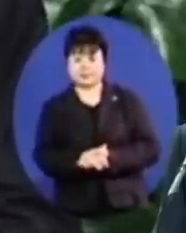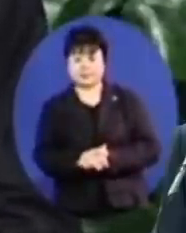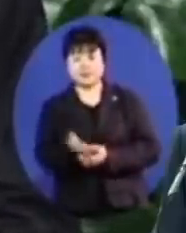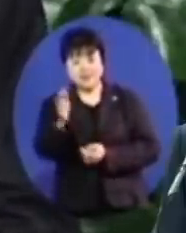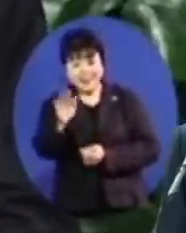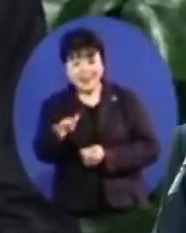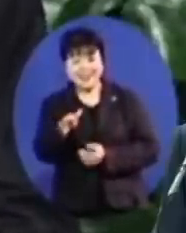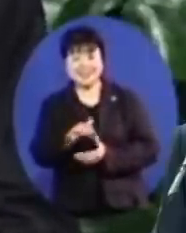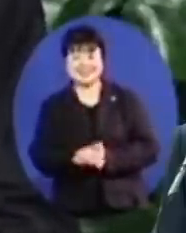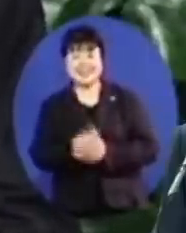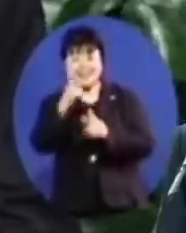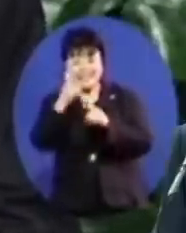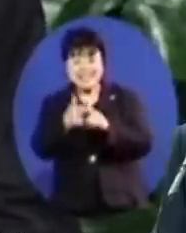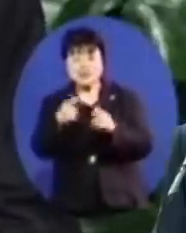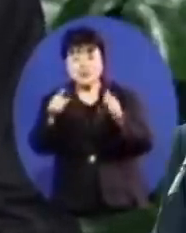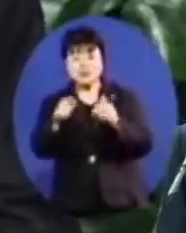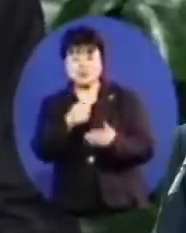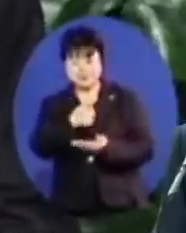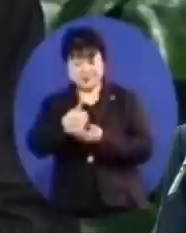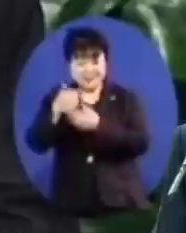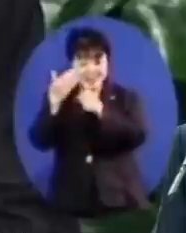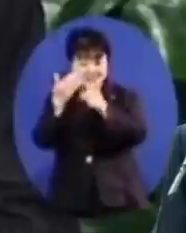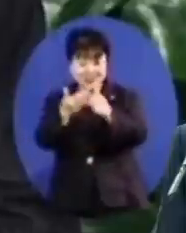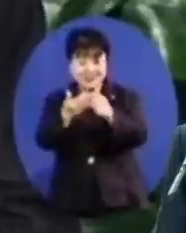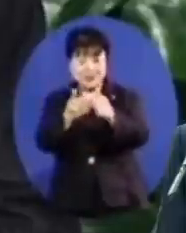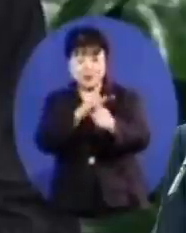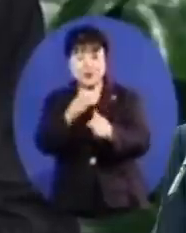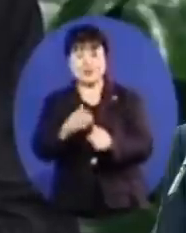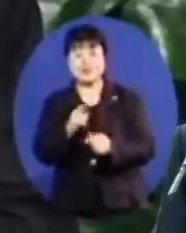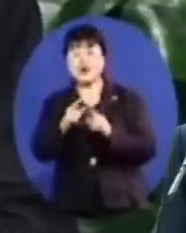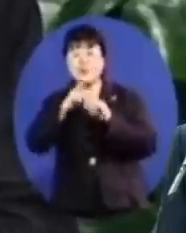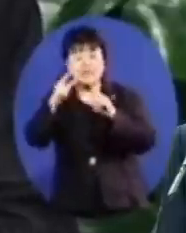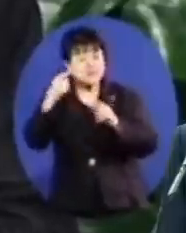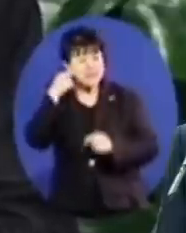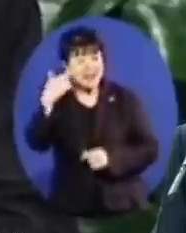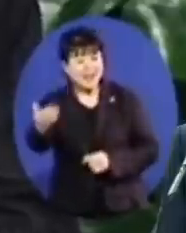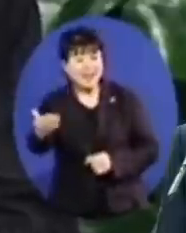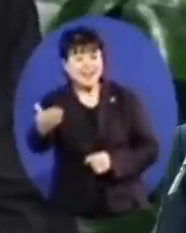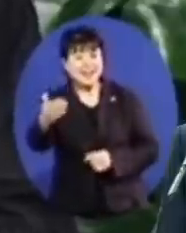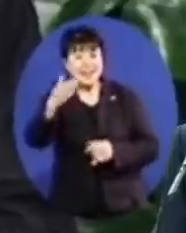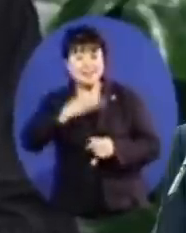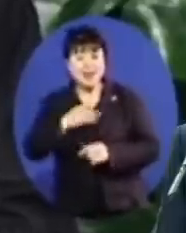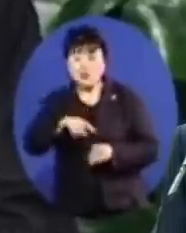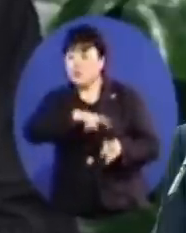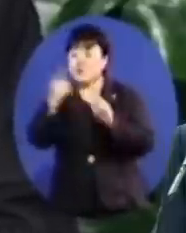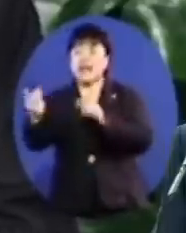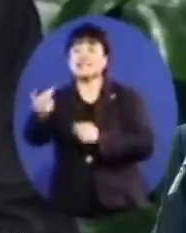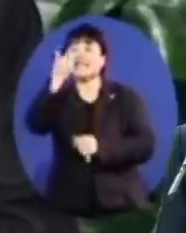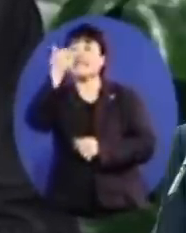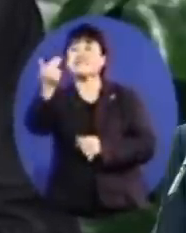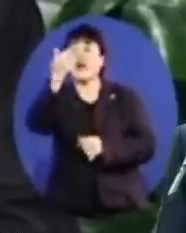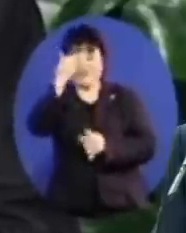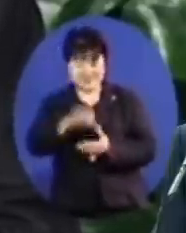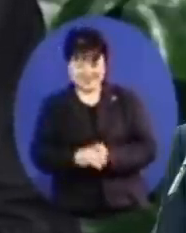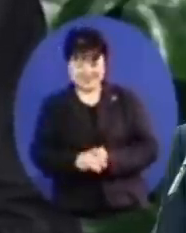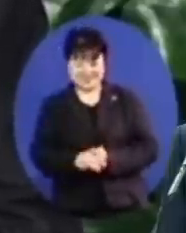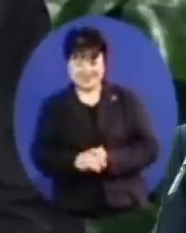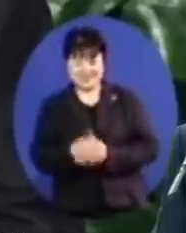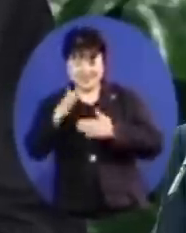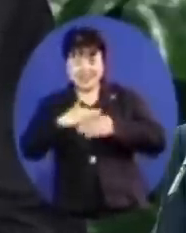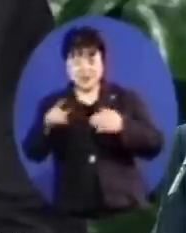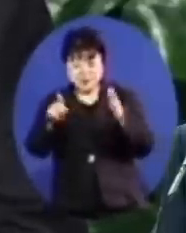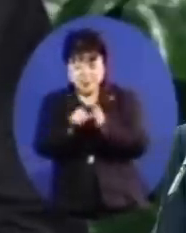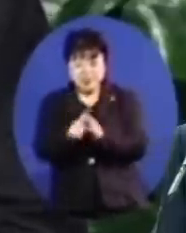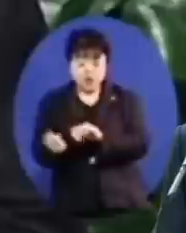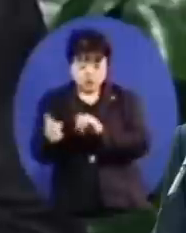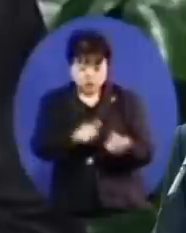그러나 예수님께서 우리에게 뭐라고 말씀하셨습니까? 나는 부활이요 생명이니 나를 믿는